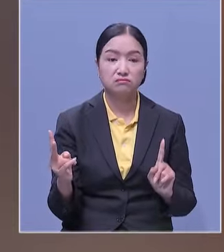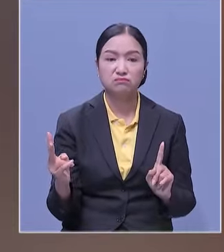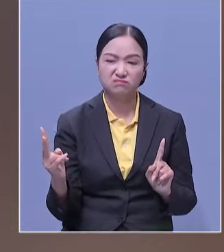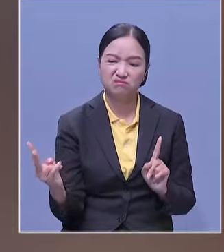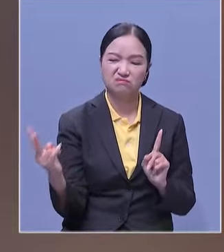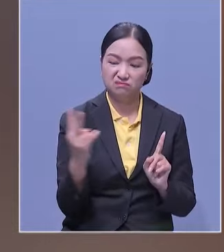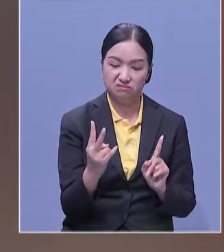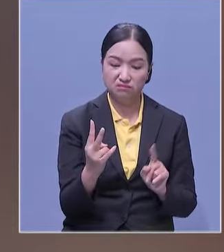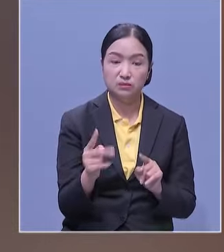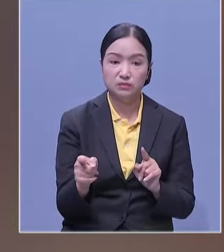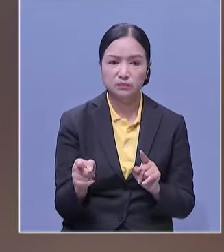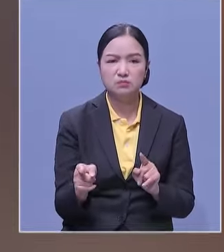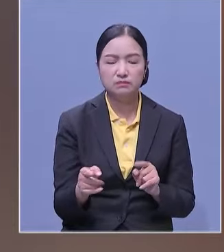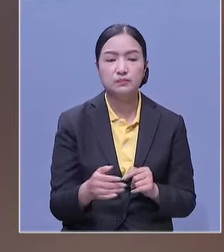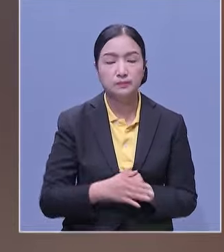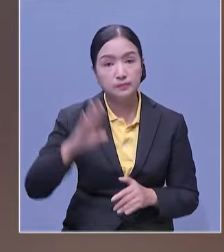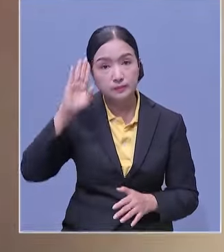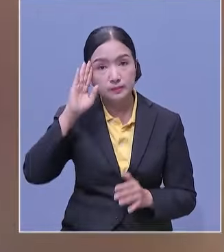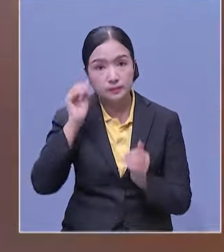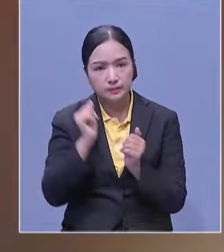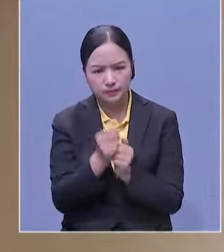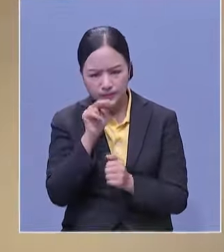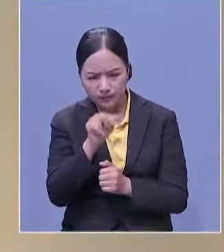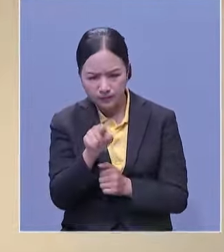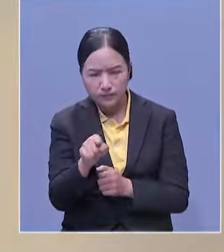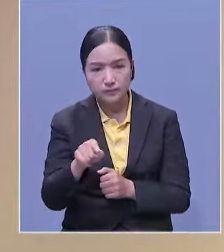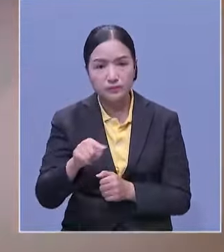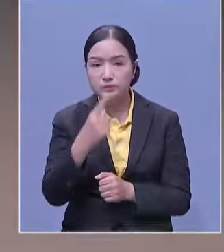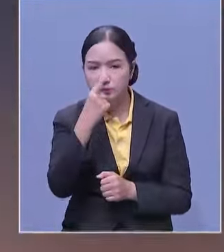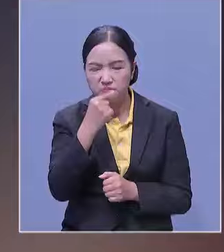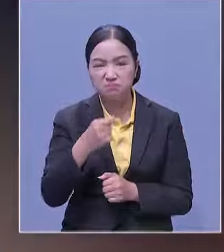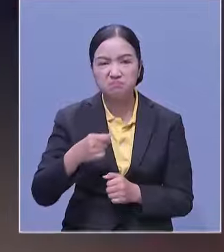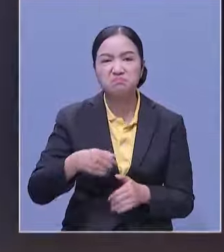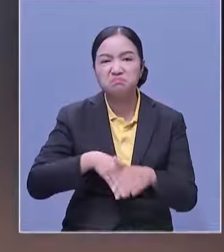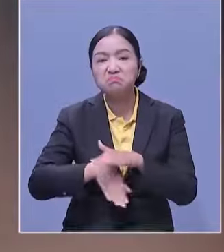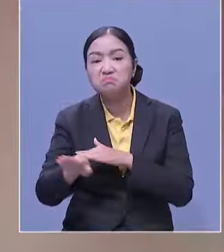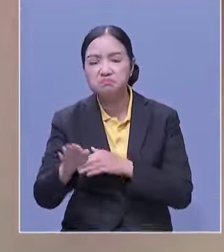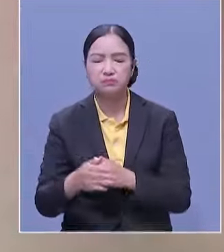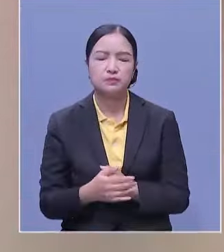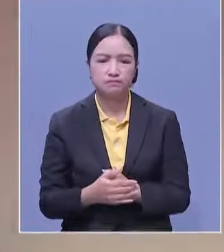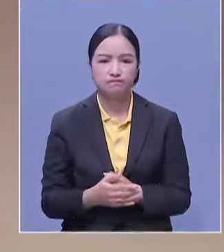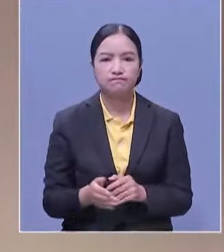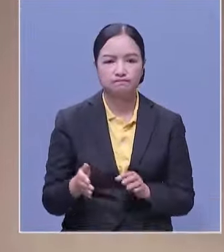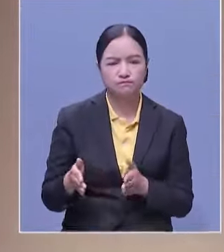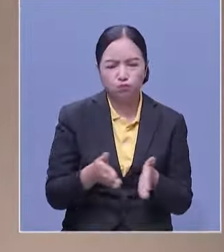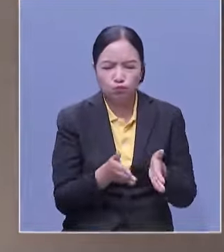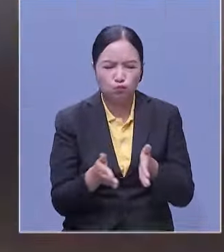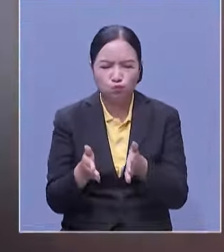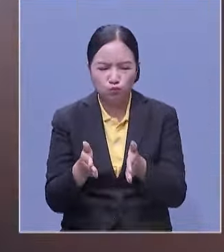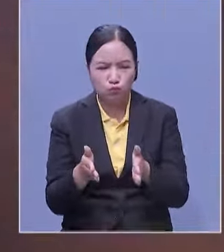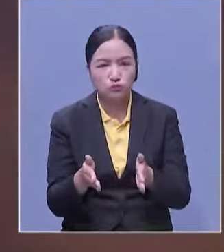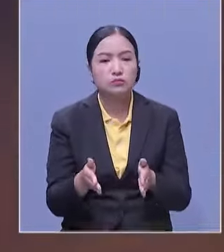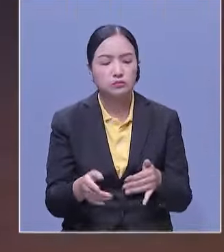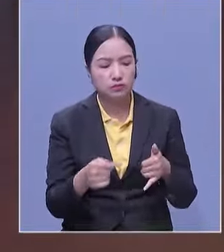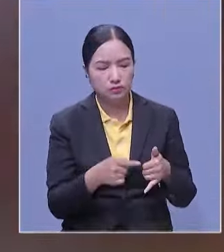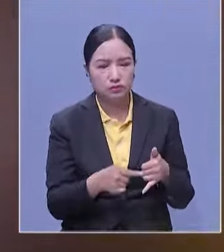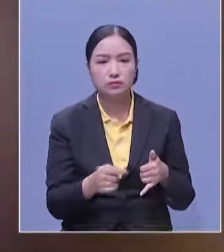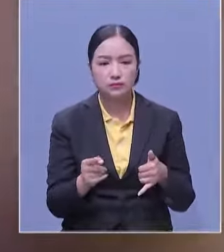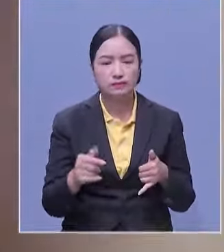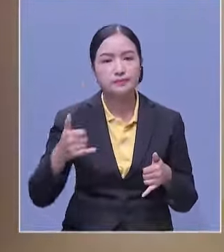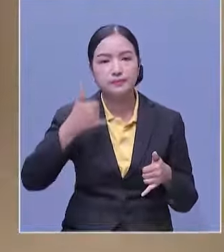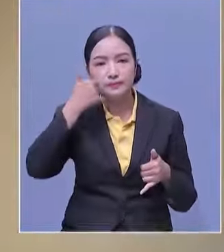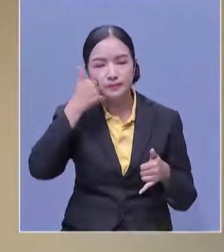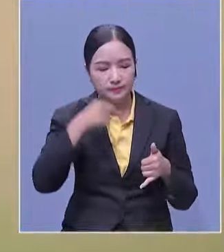ท่าทีจะหลบหนีคือดาบตำรวจสมศักดิ์เนี่ยคือขับตามมาแล้วพอมาจอดปุ๊บอ่ะเห็นว่าเดี๋ยวจะหนีอีกก็เลยหยิบ